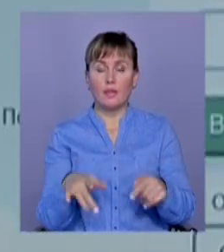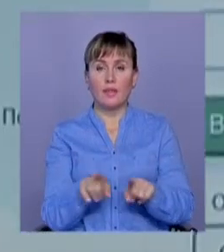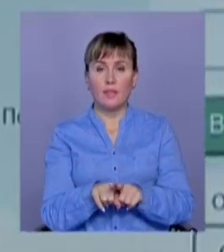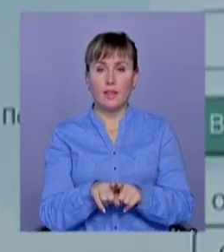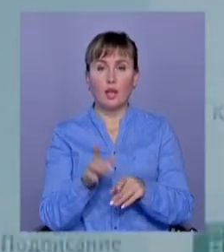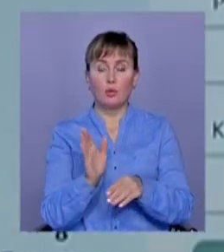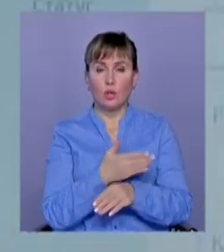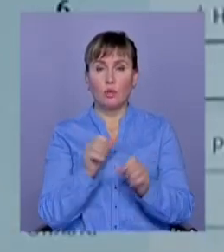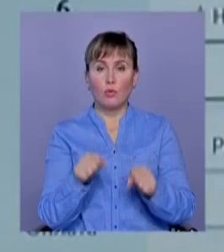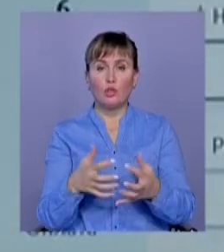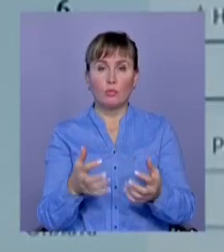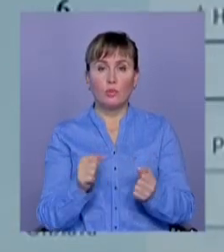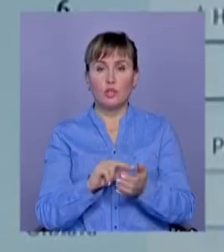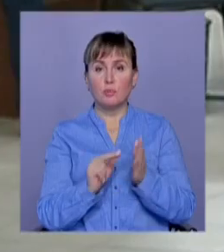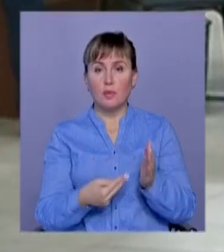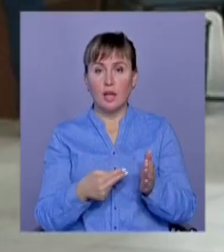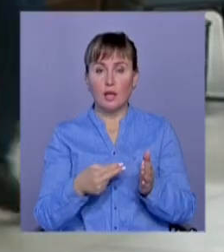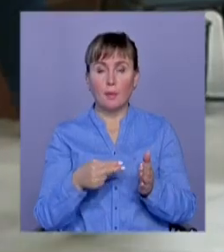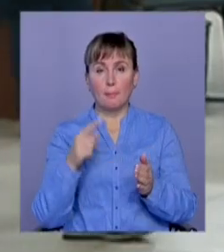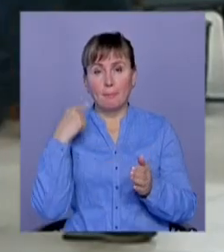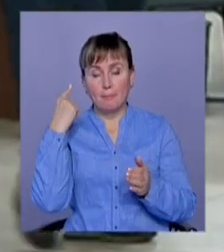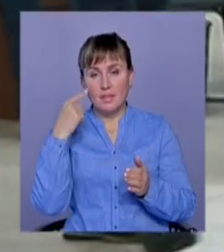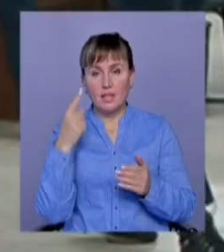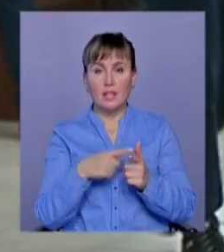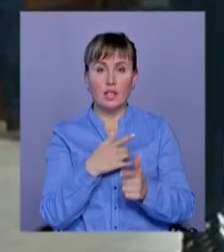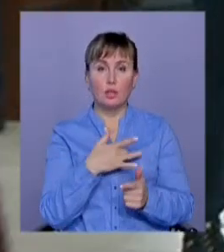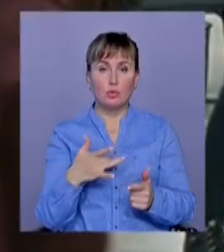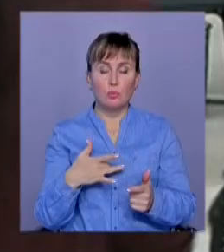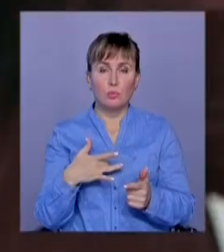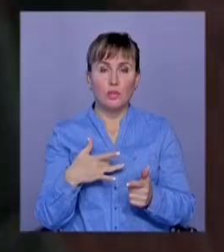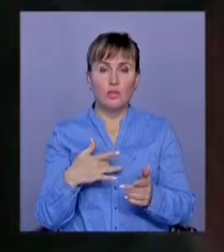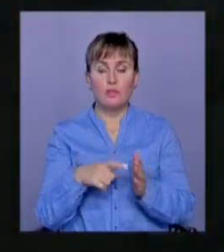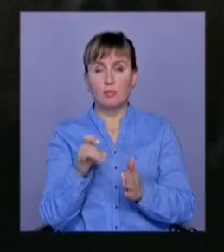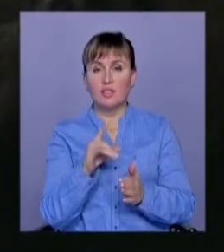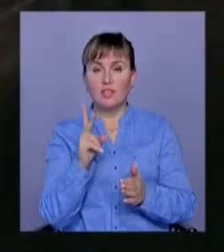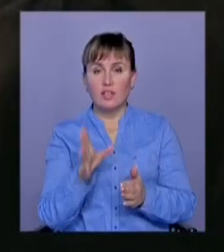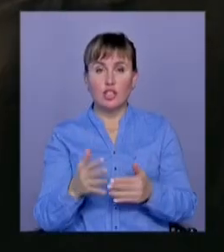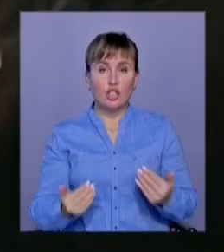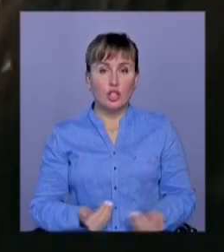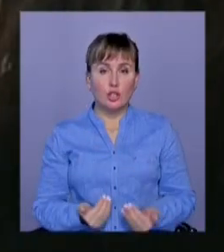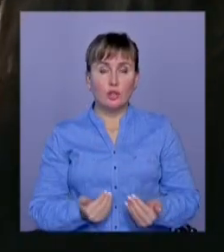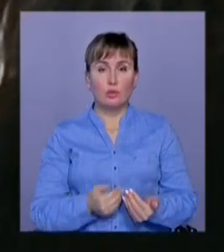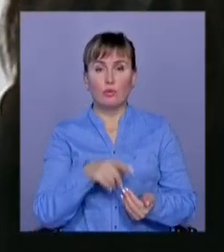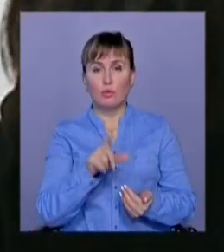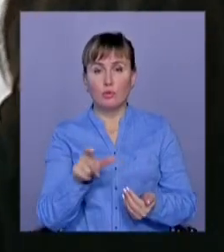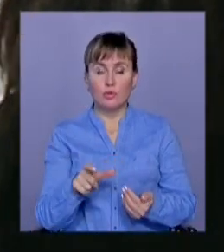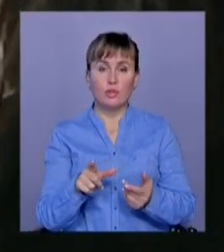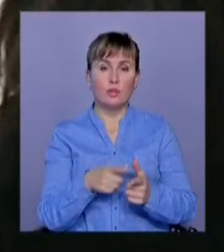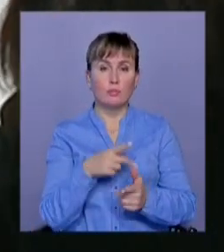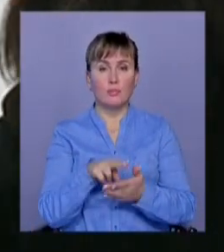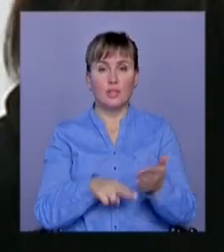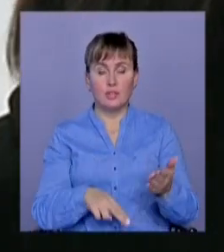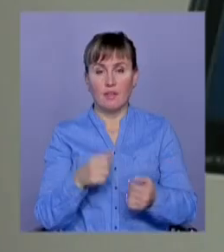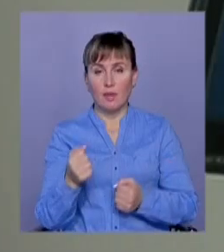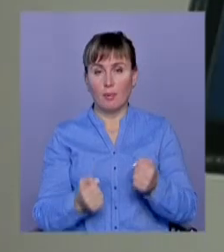удаленно можно получить справки и психи или тут диспансеров выписать из квартиры жильцов призраков или зарегистрировать